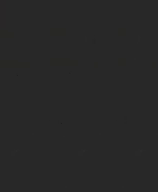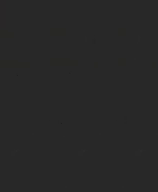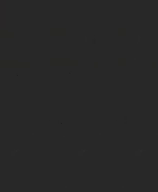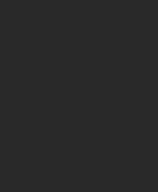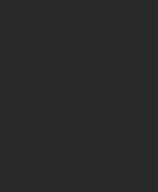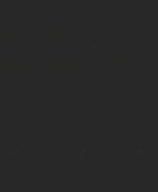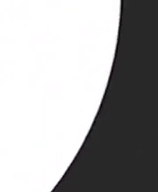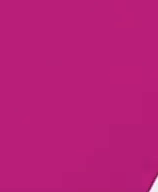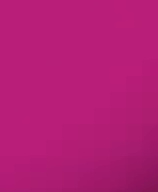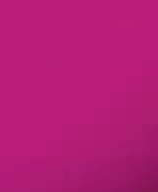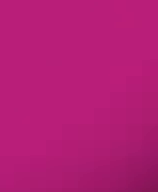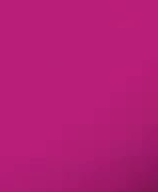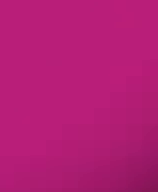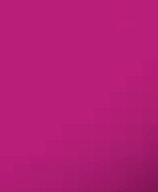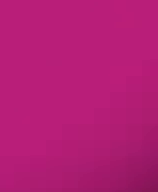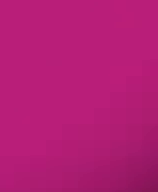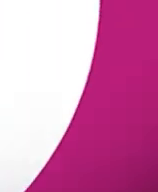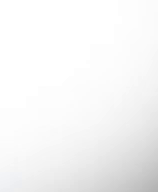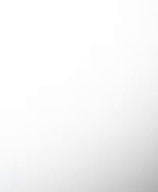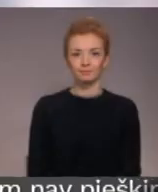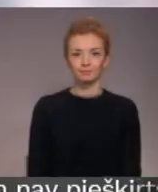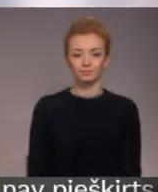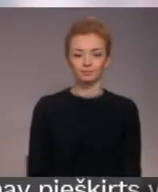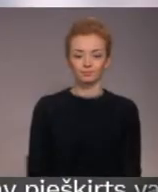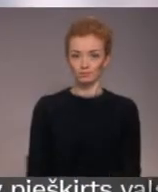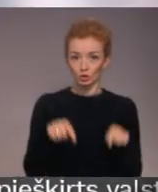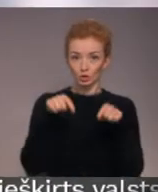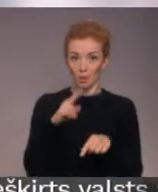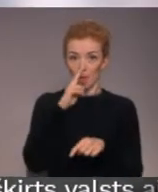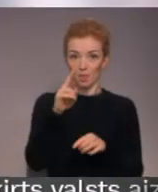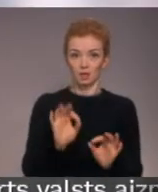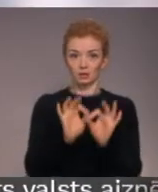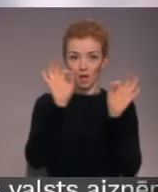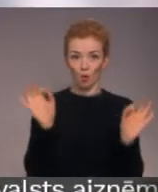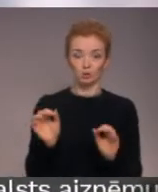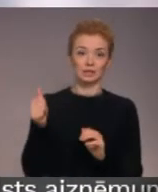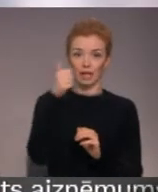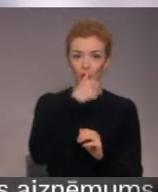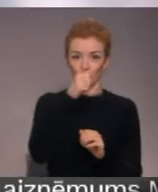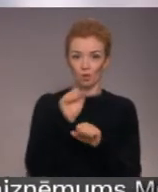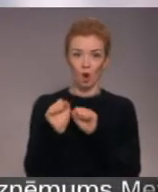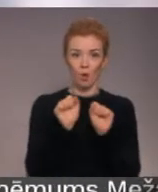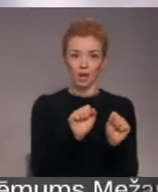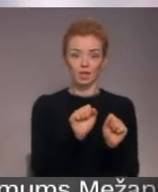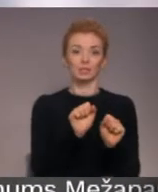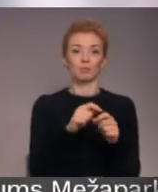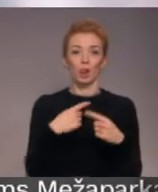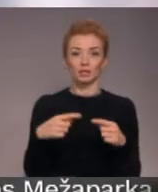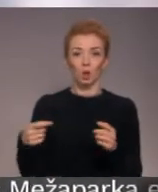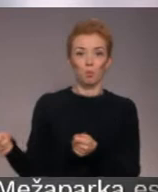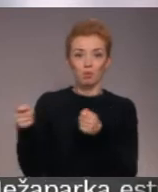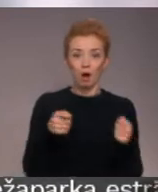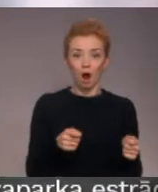Re! Viss ēters ir te! Šonedēļ ir sākusies individuālo aizsardzības līdzekļu